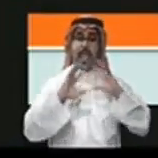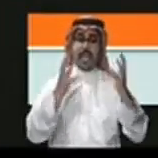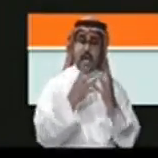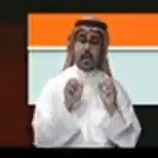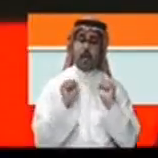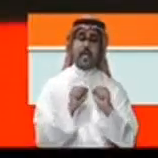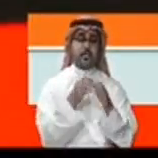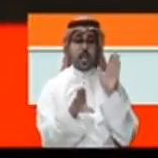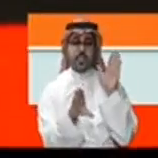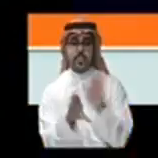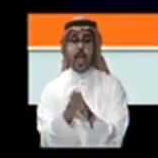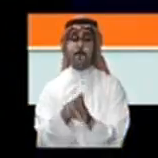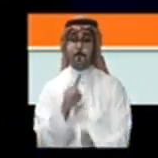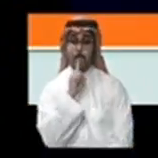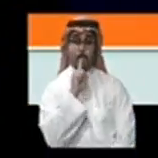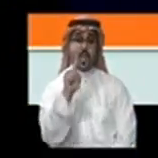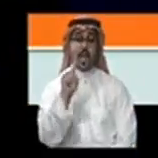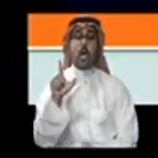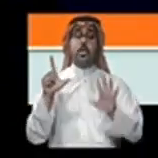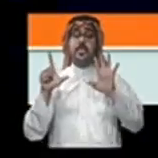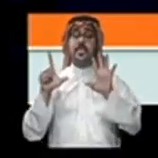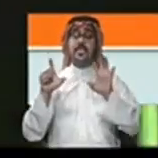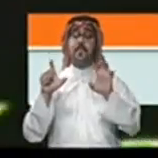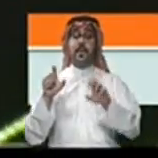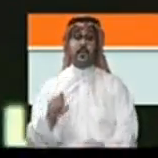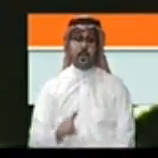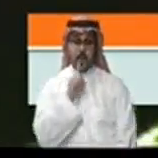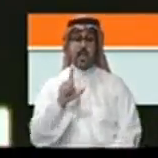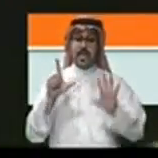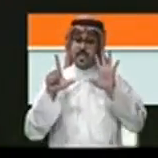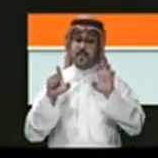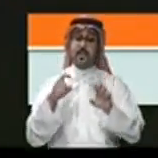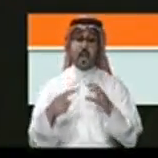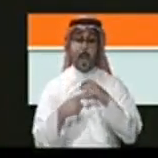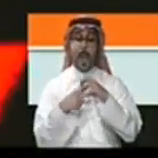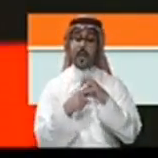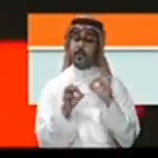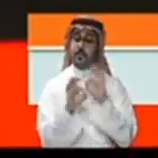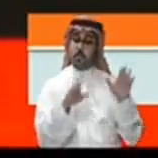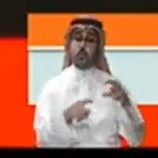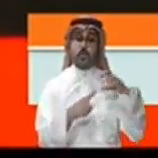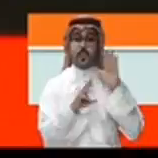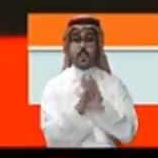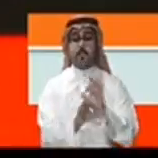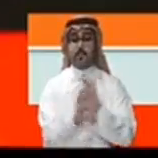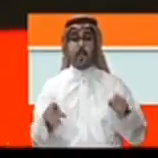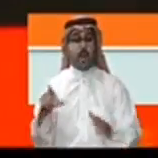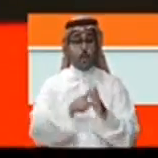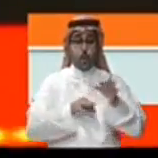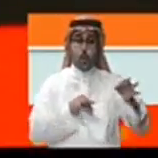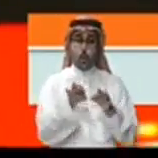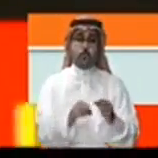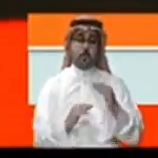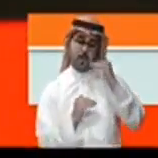شمولية هذا الدعم ل 170 ناديا وفق آلية محددة. كما ستساهم هذه الاستراتيجية